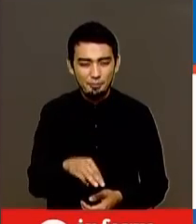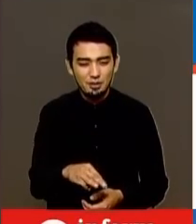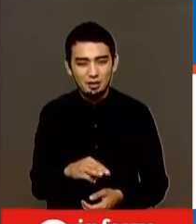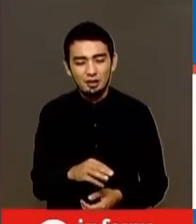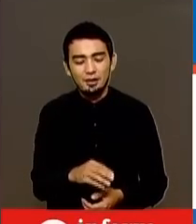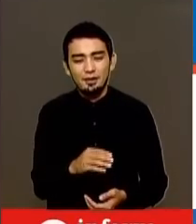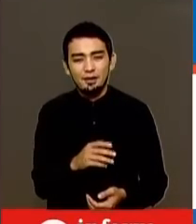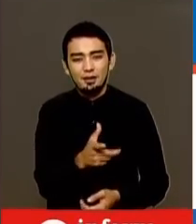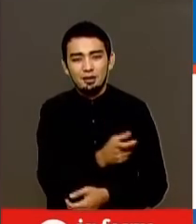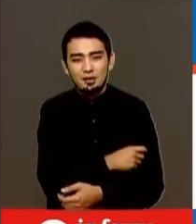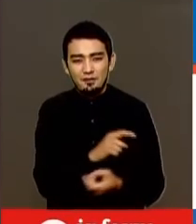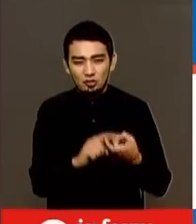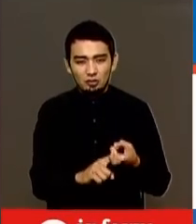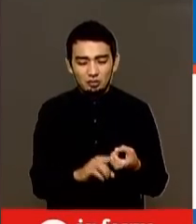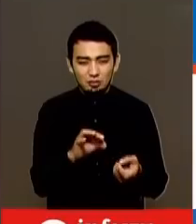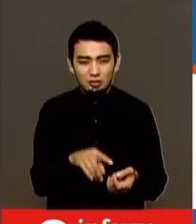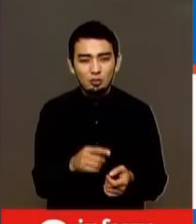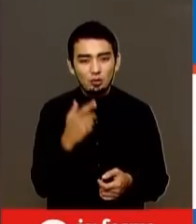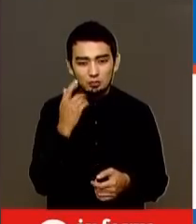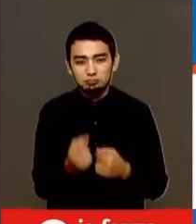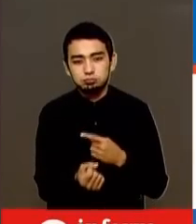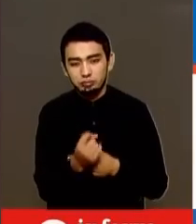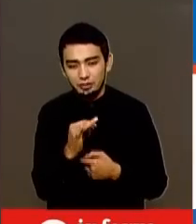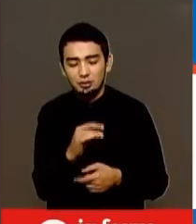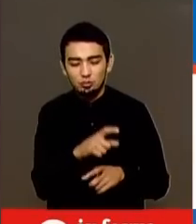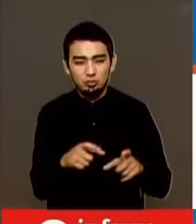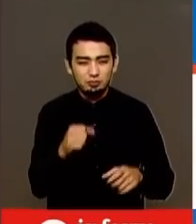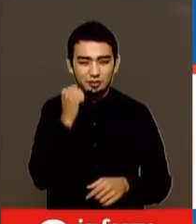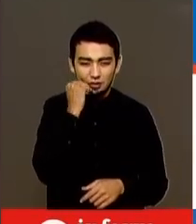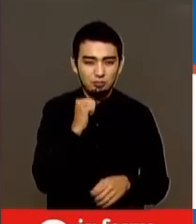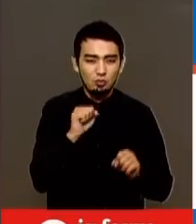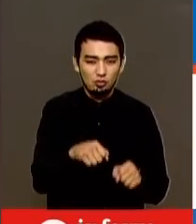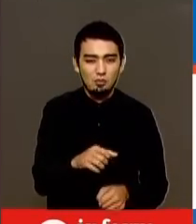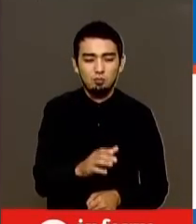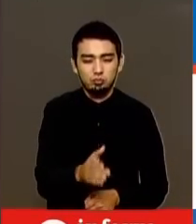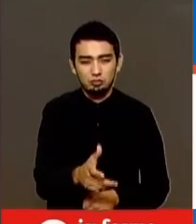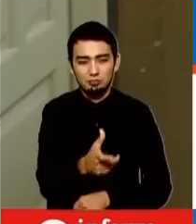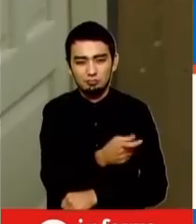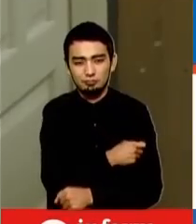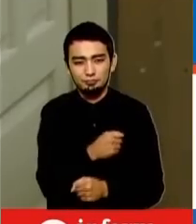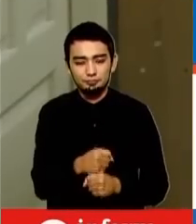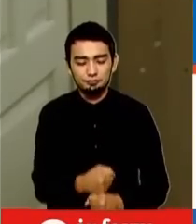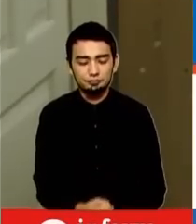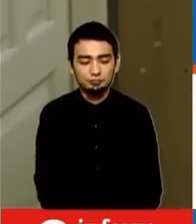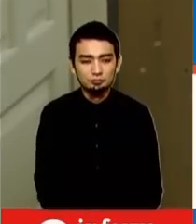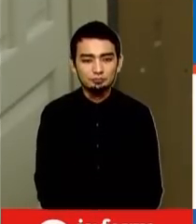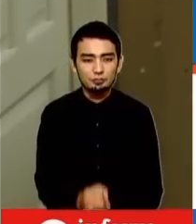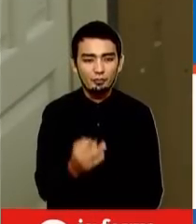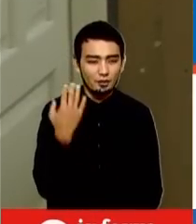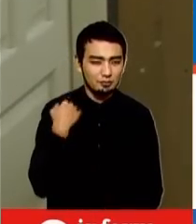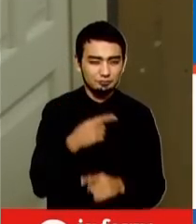вариантов вируса. Как он появится, тогда вот именно пожилым можно будет провакцинироваться. Ранее в